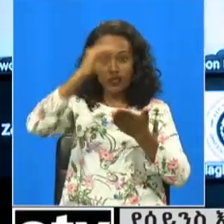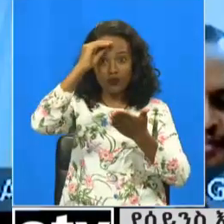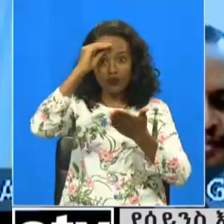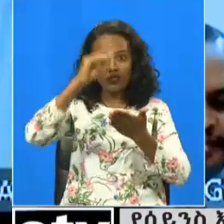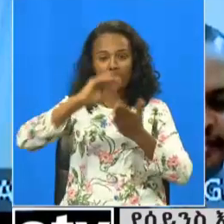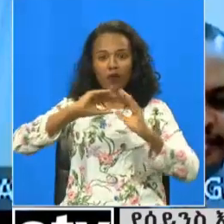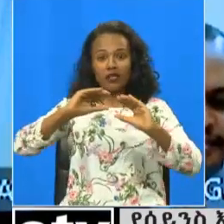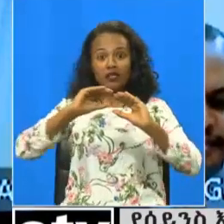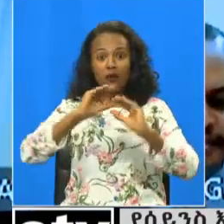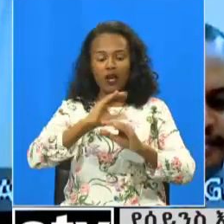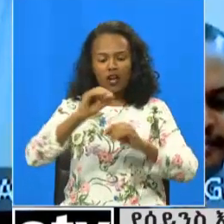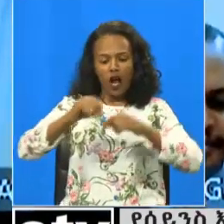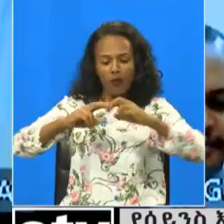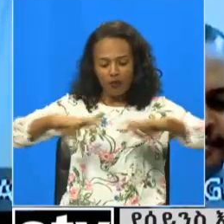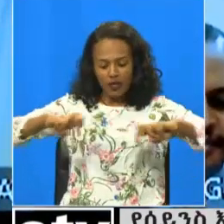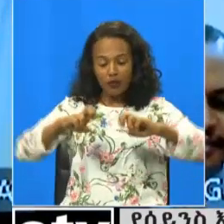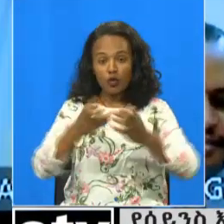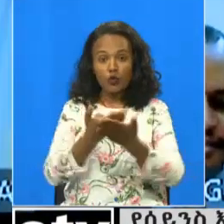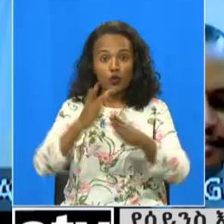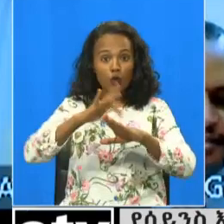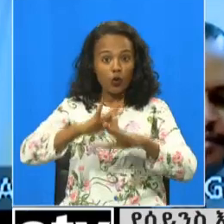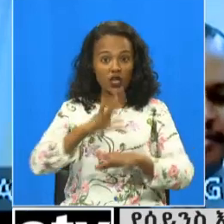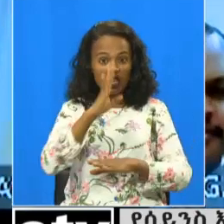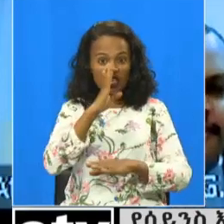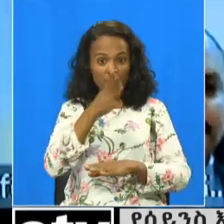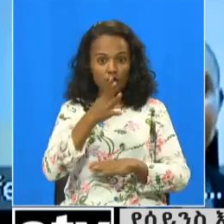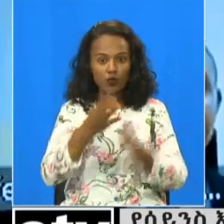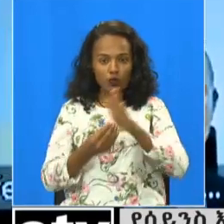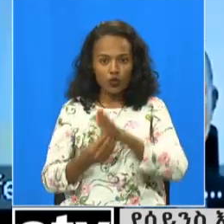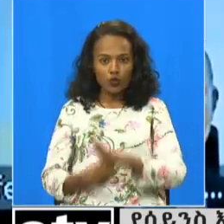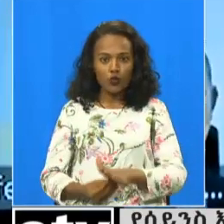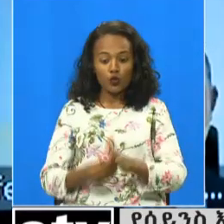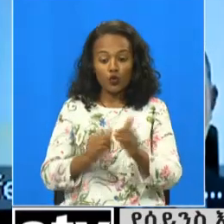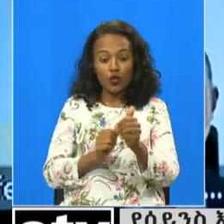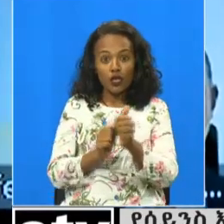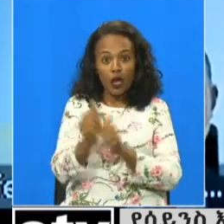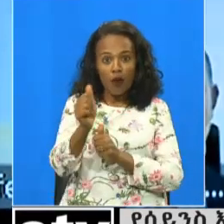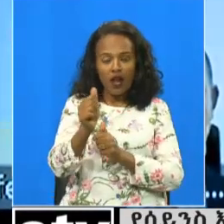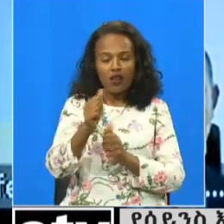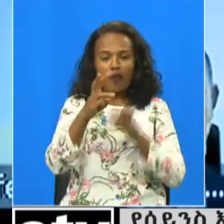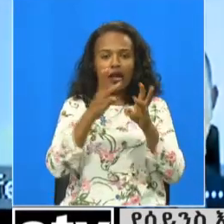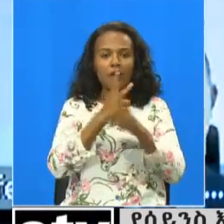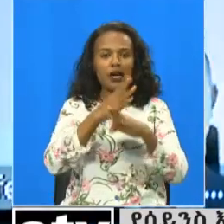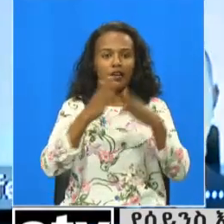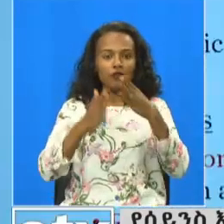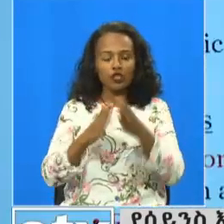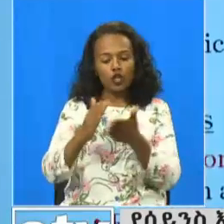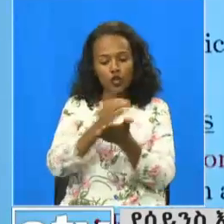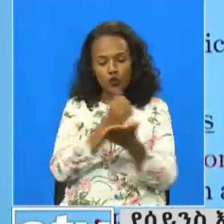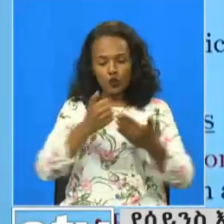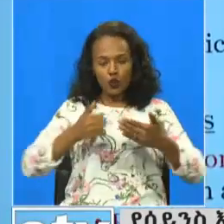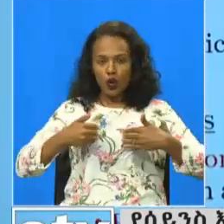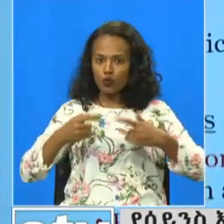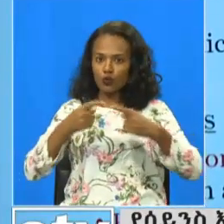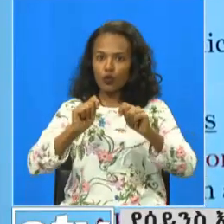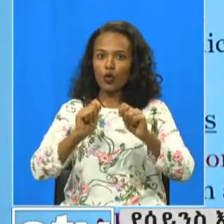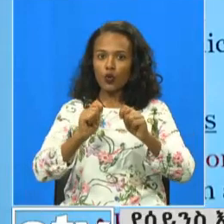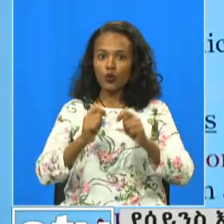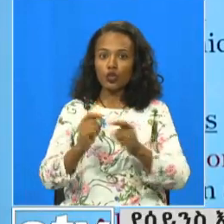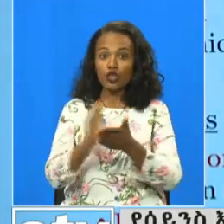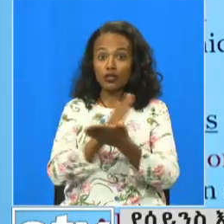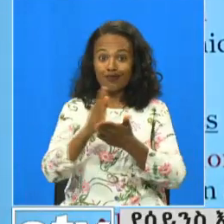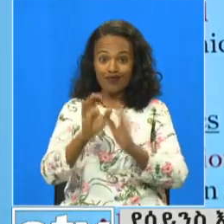መማር ማስተማርና ምርምር ጉዳዮች ላይ የተፈጠሩ ተጽዕኖዎችን ለመቋቋም በዓለም አቀፍ ደረጃ እየተወሰዱ ያሉ ተሞክሮዎችን